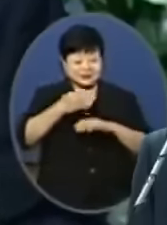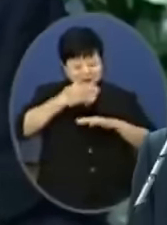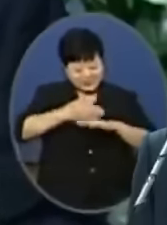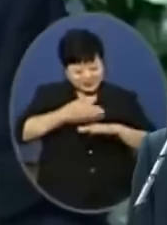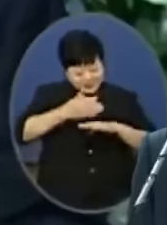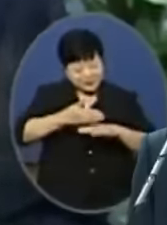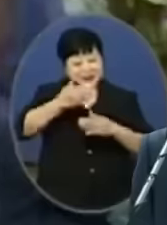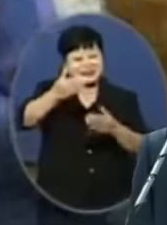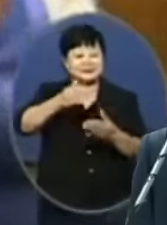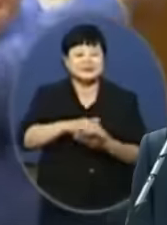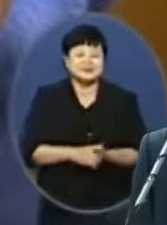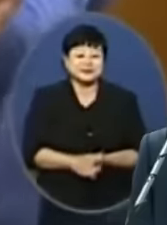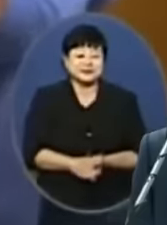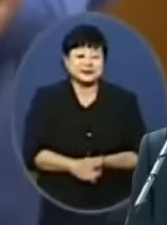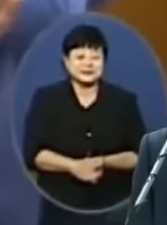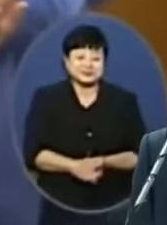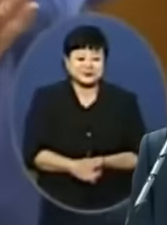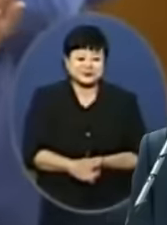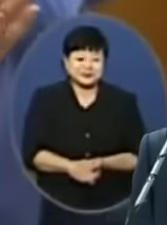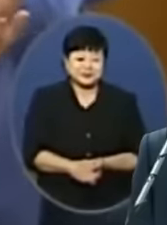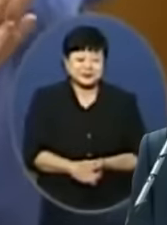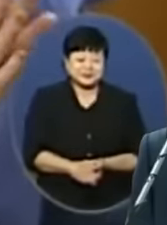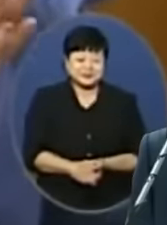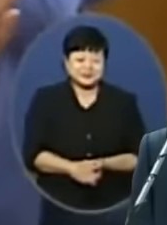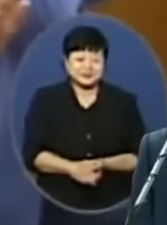더 바랄 것이 없습니다.